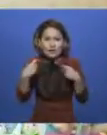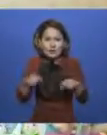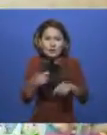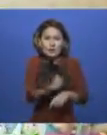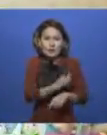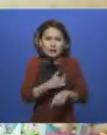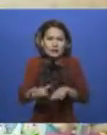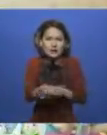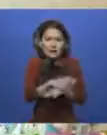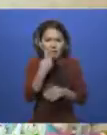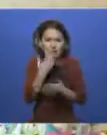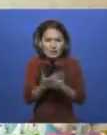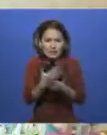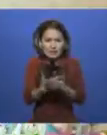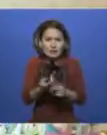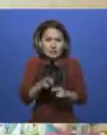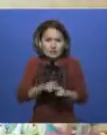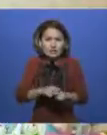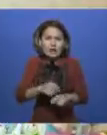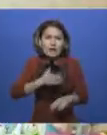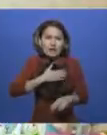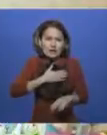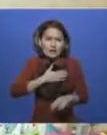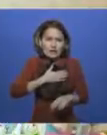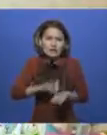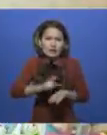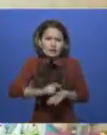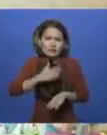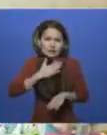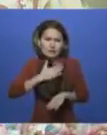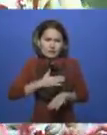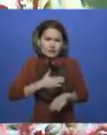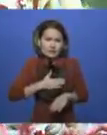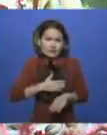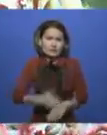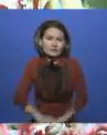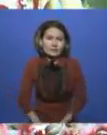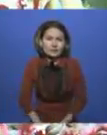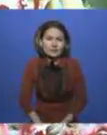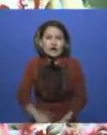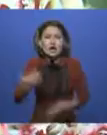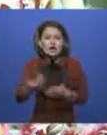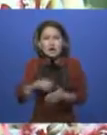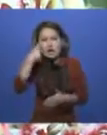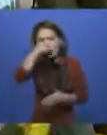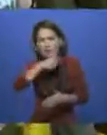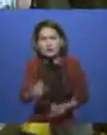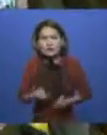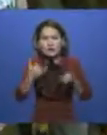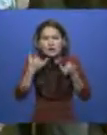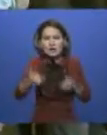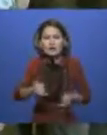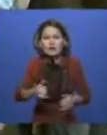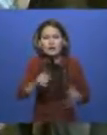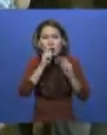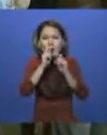келіп жақсы екен деп таңғалып кетсе, маған ол өте үлкен сый болып табылады. Жәрмеңкеден жаңа жыл мерекесіне арналған сыйлықтардың